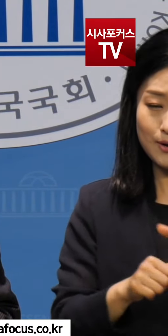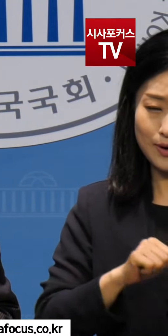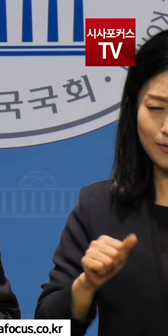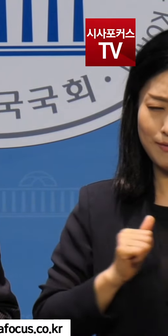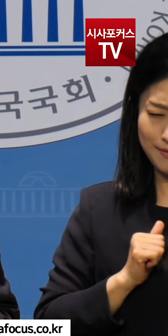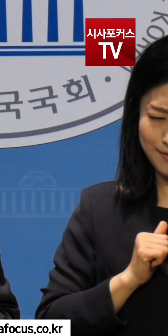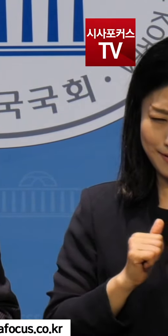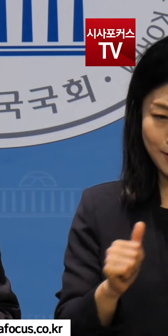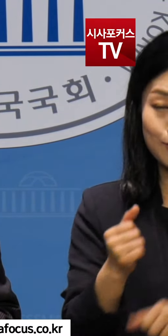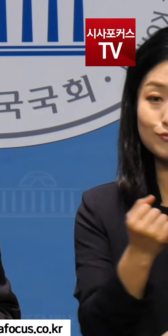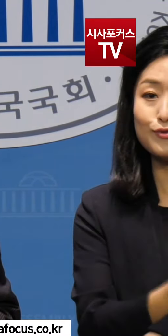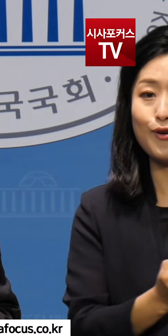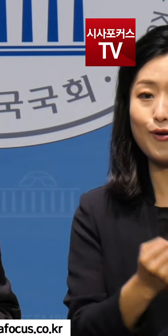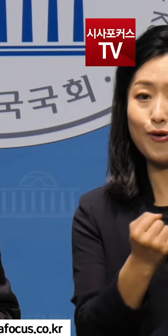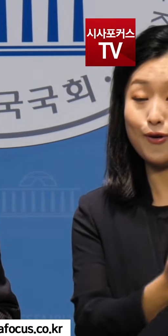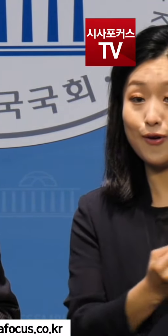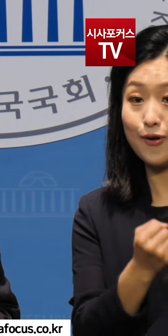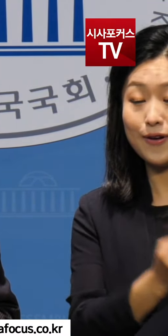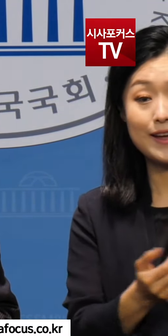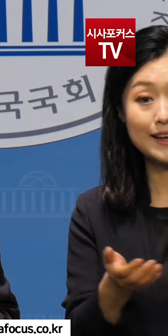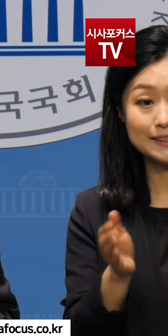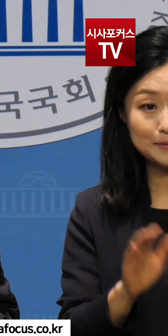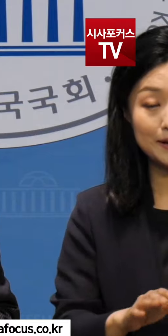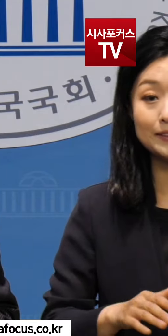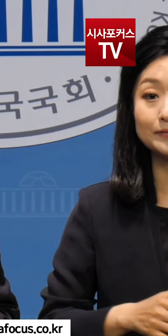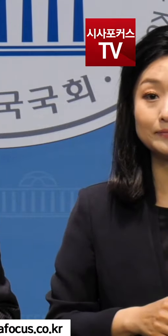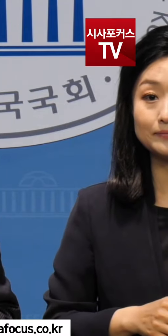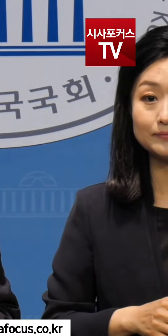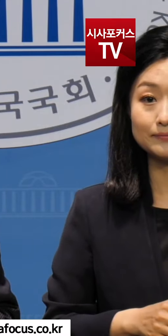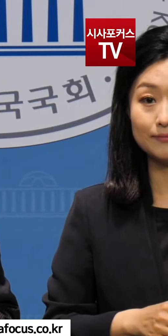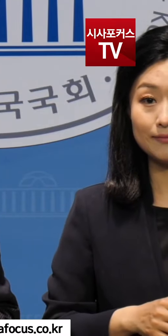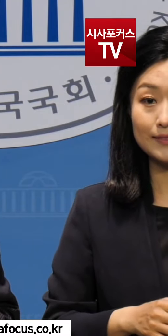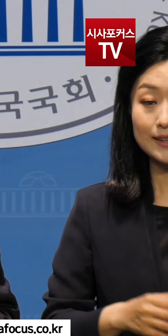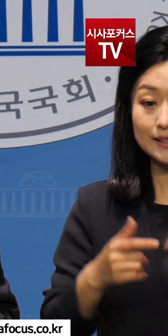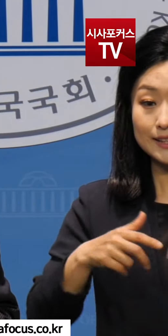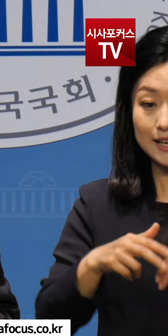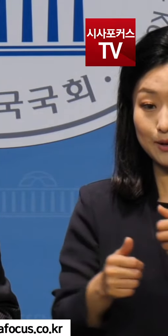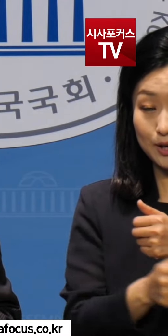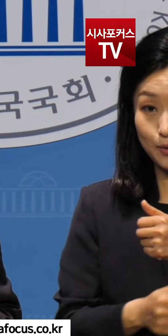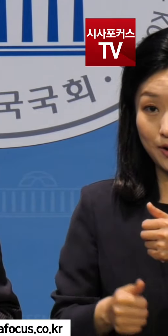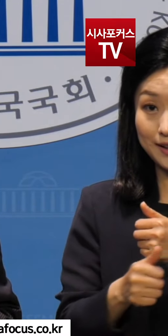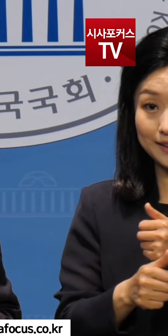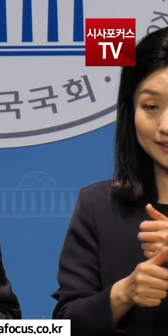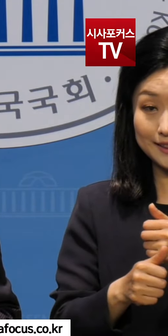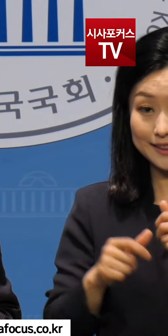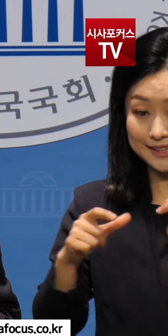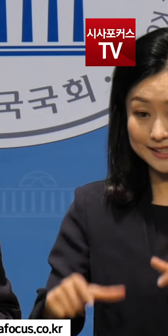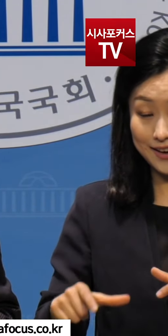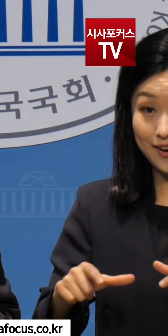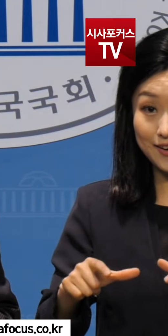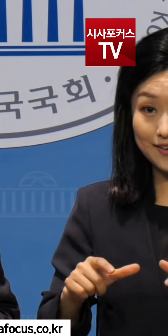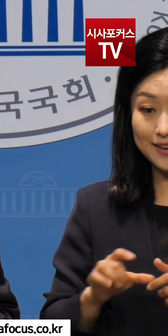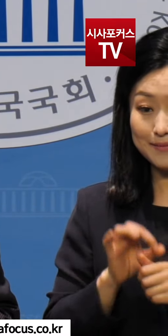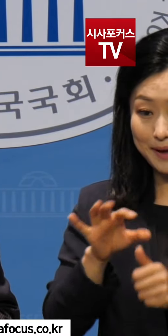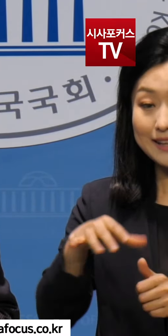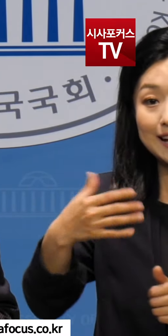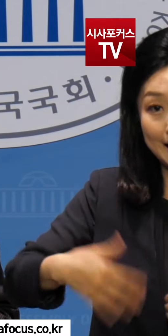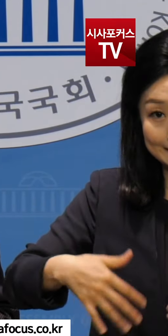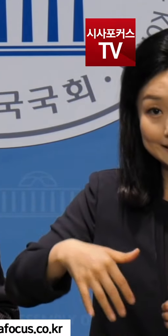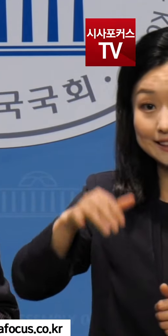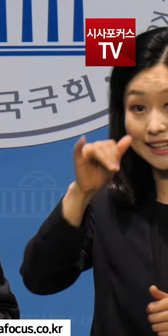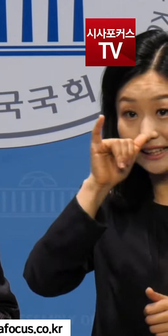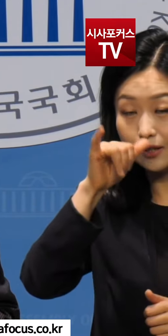있습니다. 그렇지만 우리 지역 의원들이 배치되지 않은 상임위원으로서 우리 광주 문제를 해결하는 데